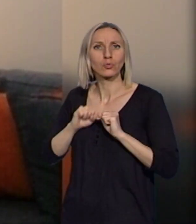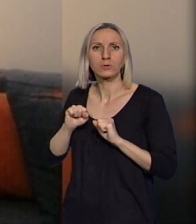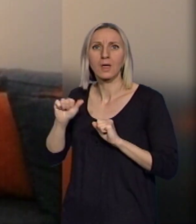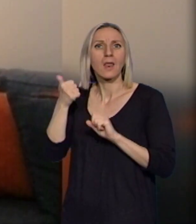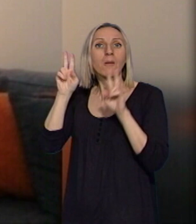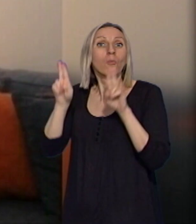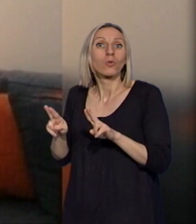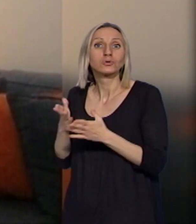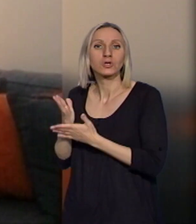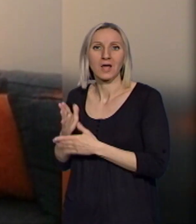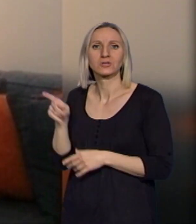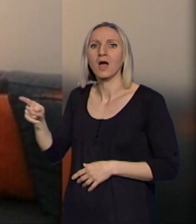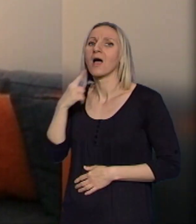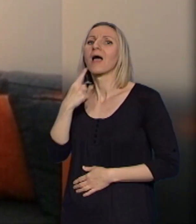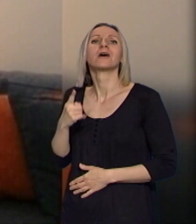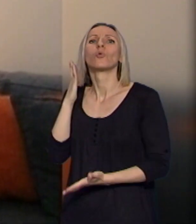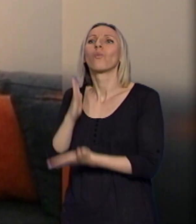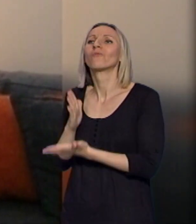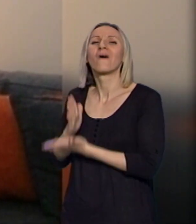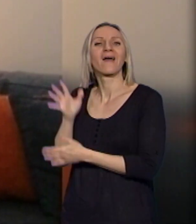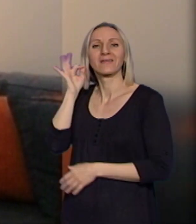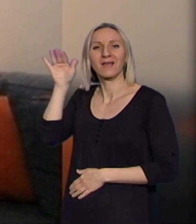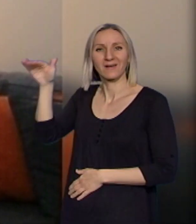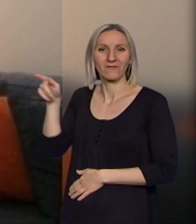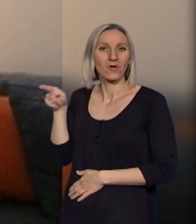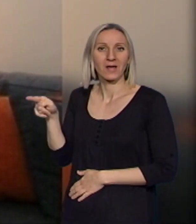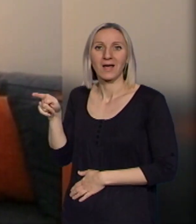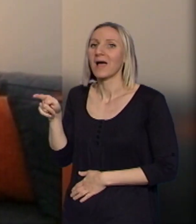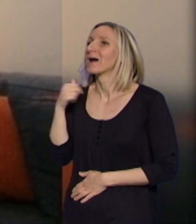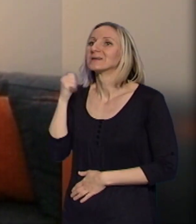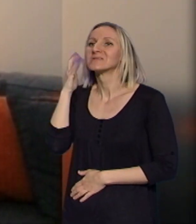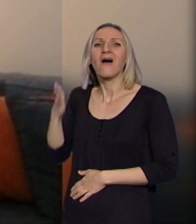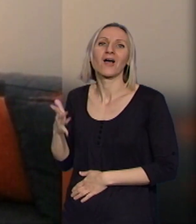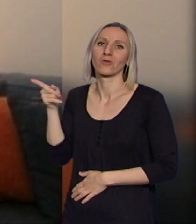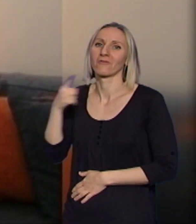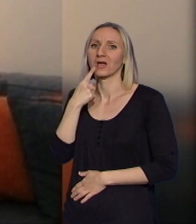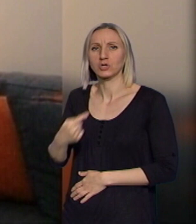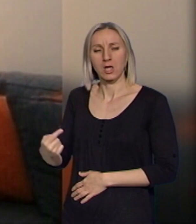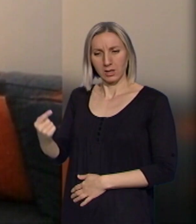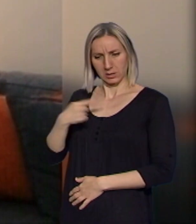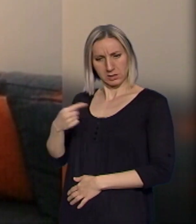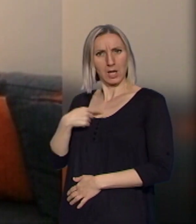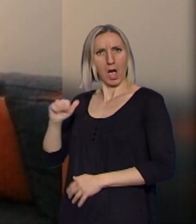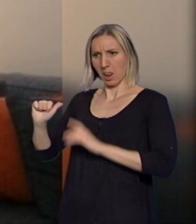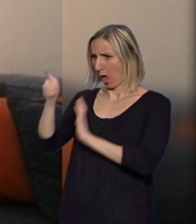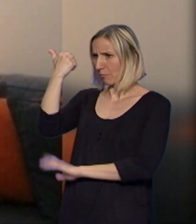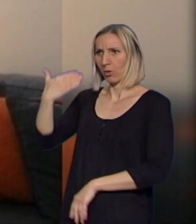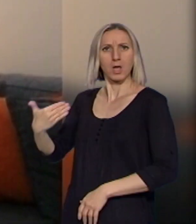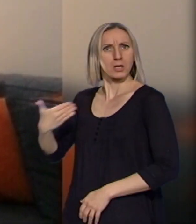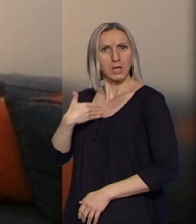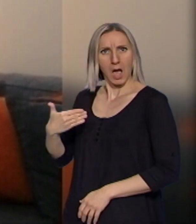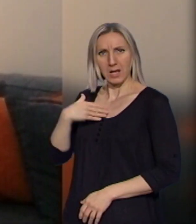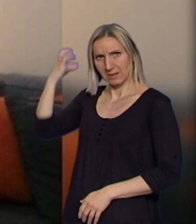Otuda i njena čuvena krilatica koju svakodnevno spominjem, alte ne, ja sam najbolja, ja